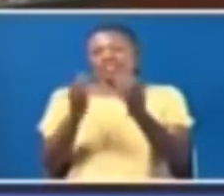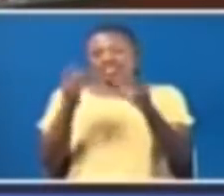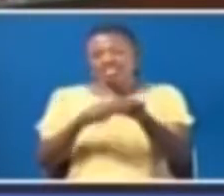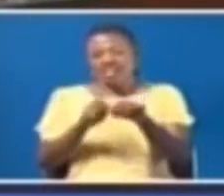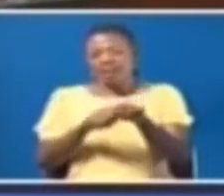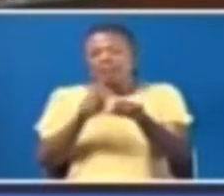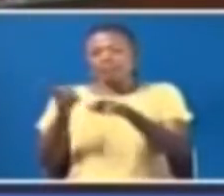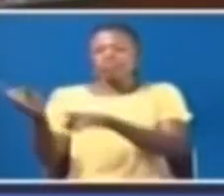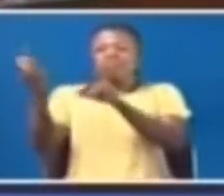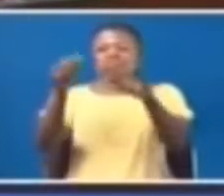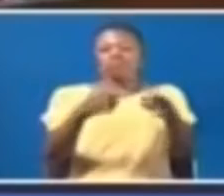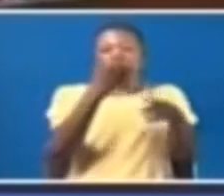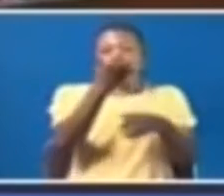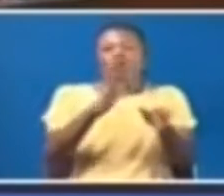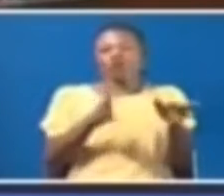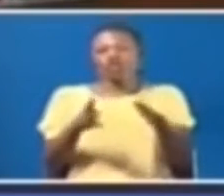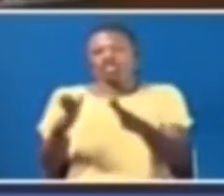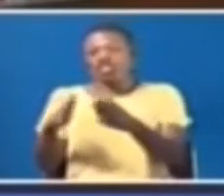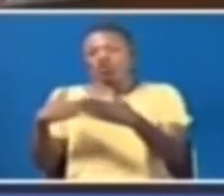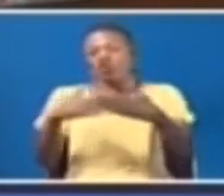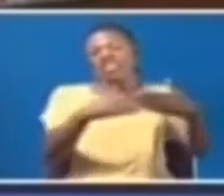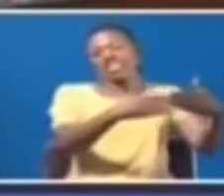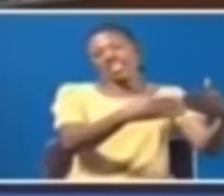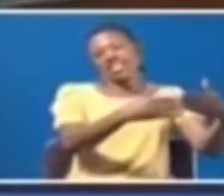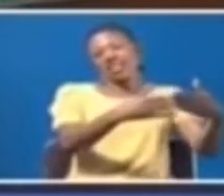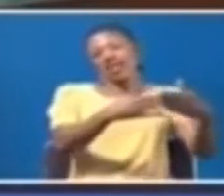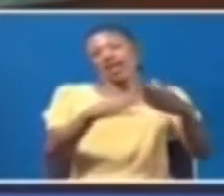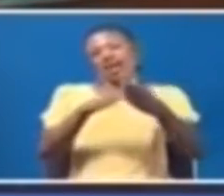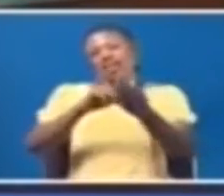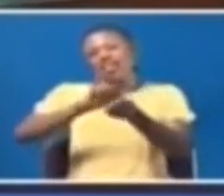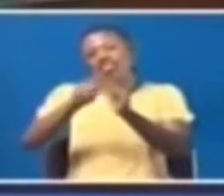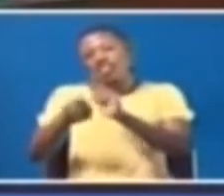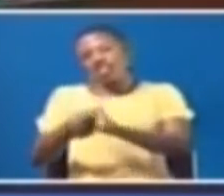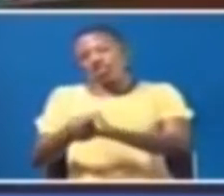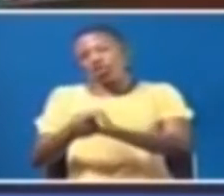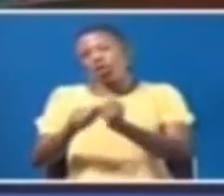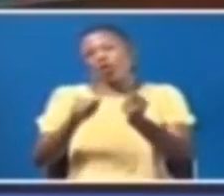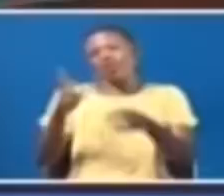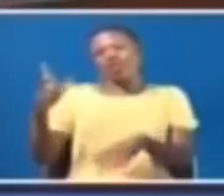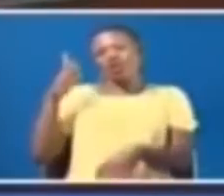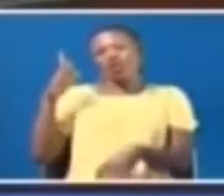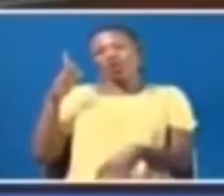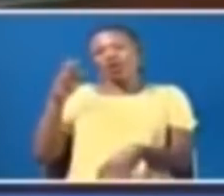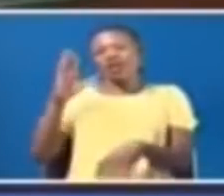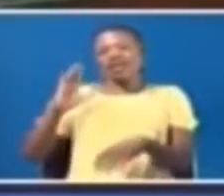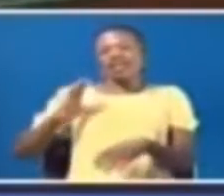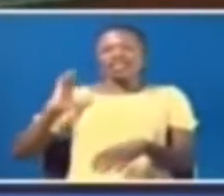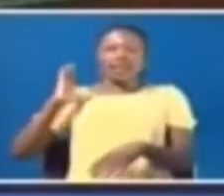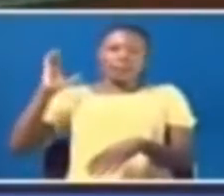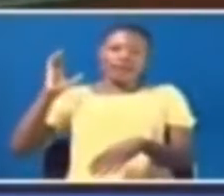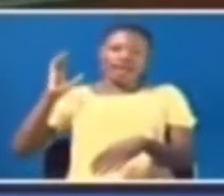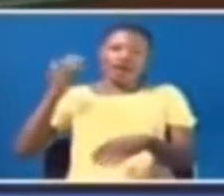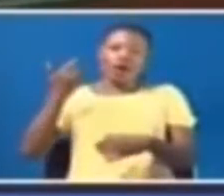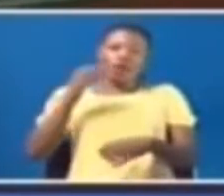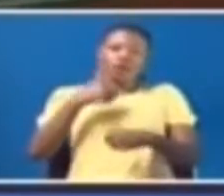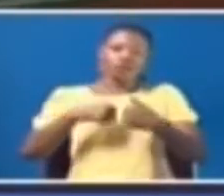Anapokabidhiwa jukwaa kuongoza marekebisho ya sheria kuhusu kamari, yani betting and licensing, mwenyekiti wa kamati ya michezo